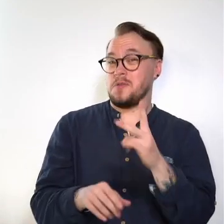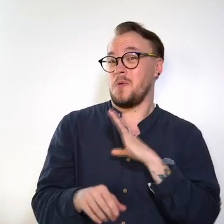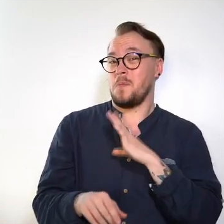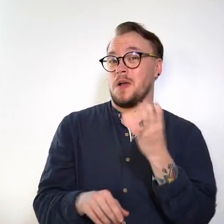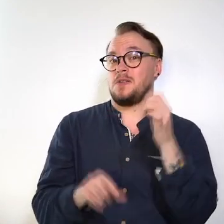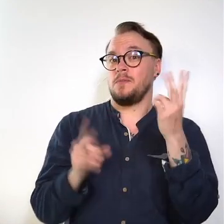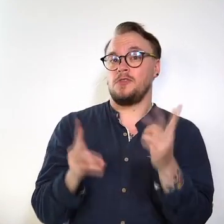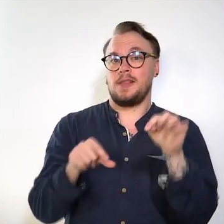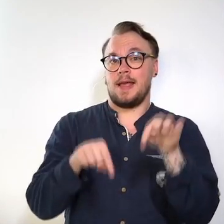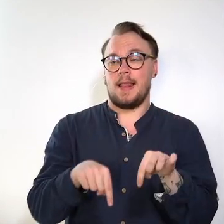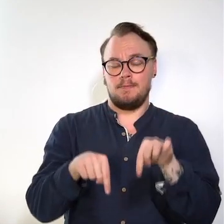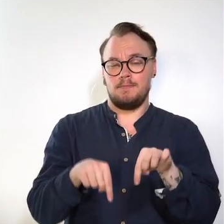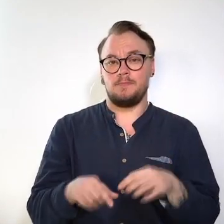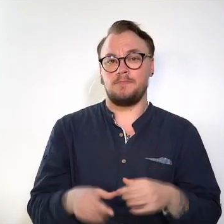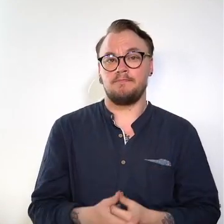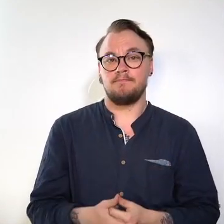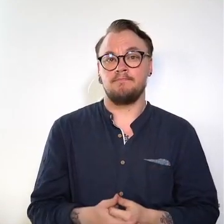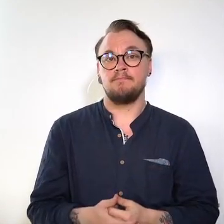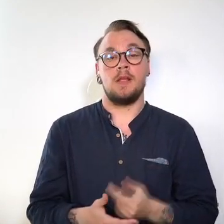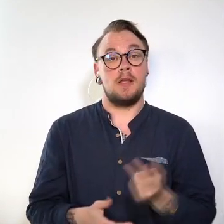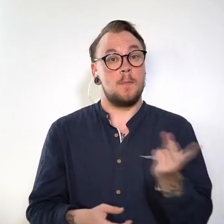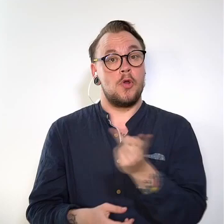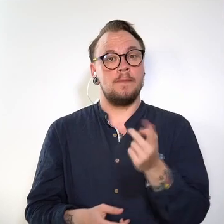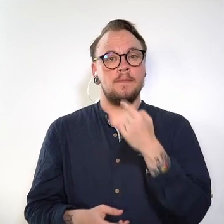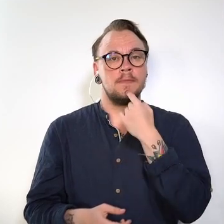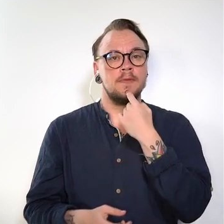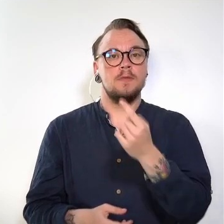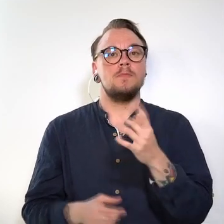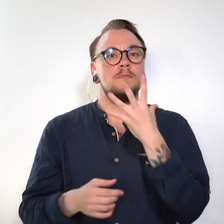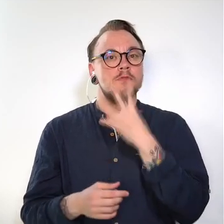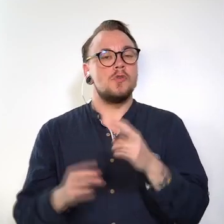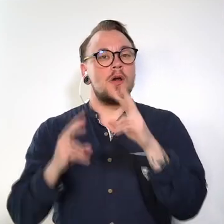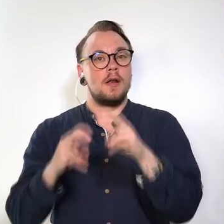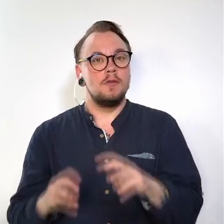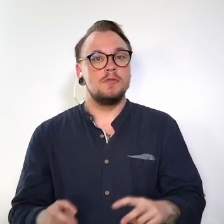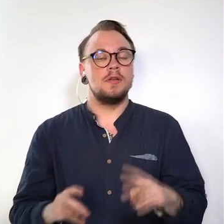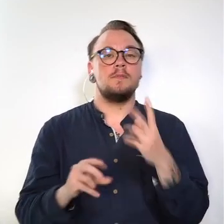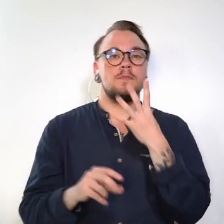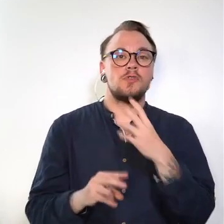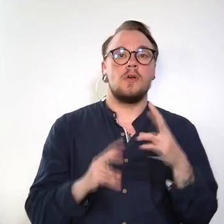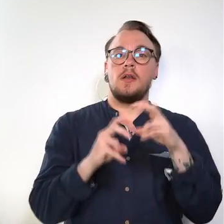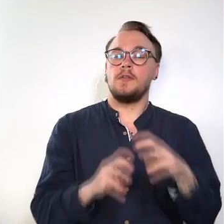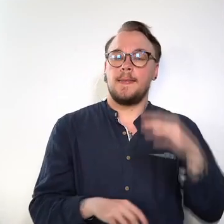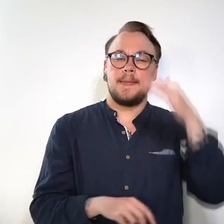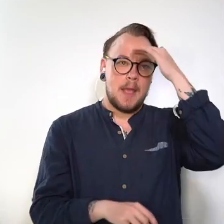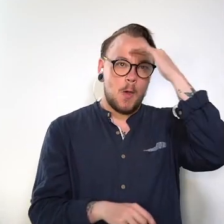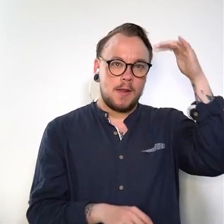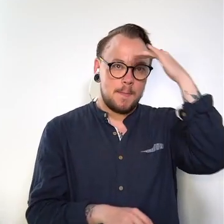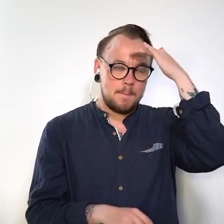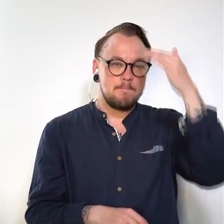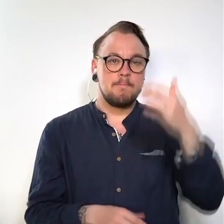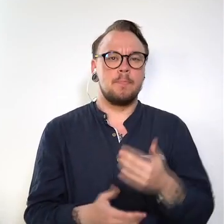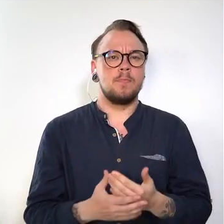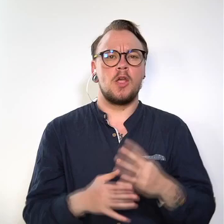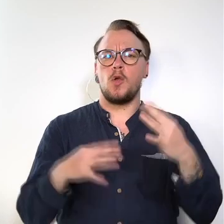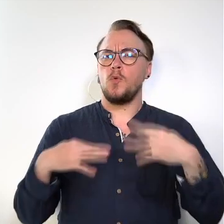te molemmat puhuitte psykoanalyysistä ja psykoanalyyttisistä teorioista, ja meillä on kysymys yleisöltä, että